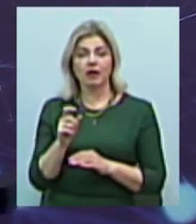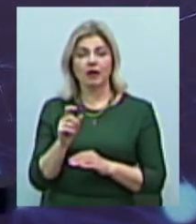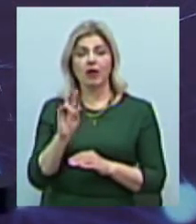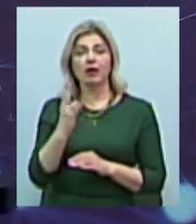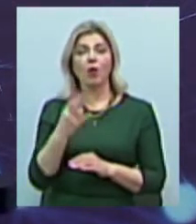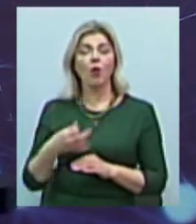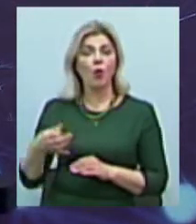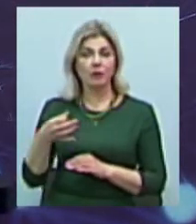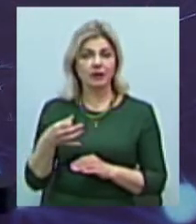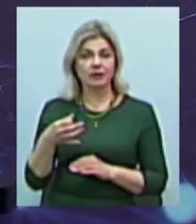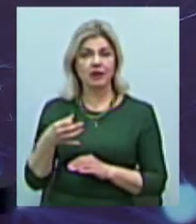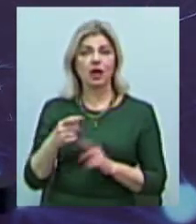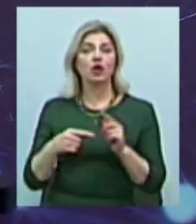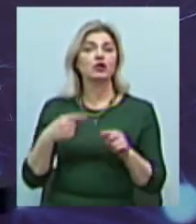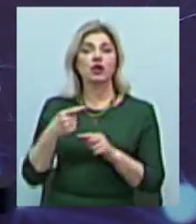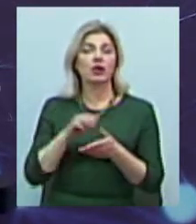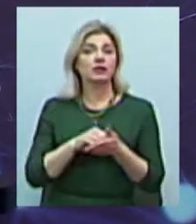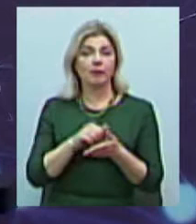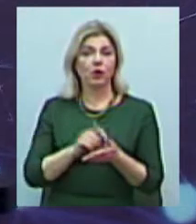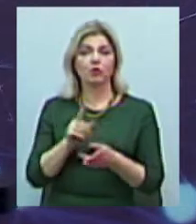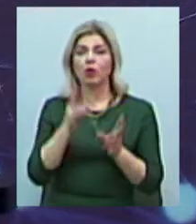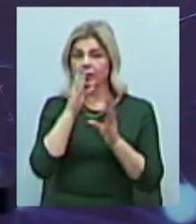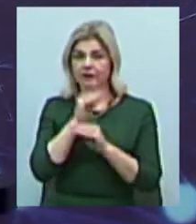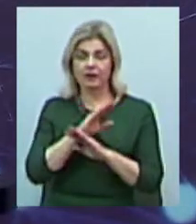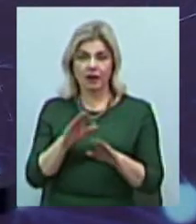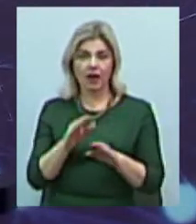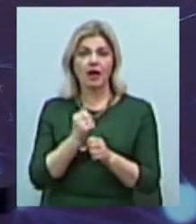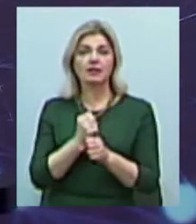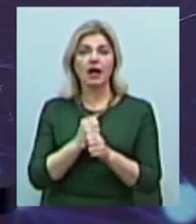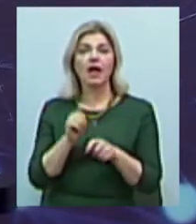Миколаївської області через те, що не встигали пройти